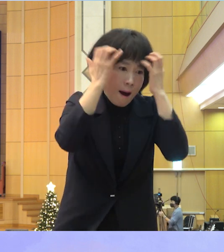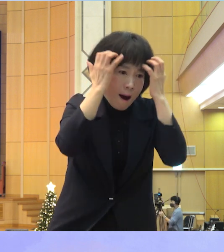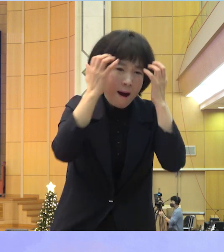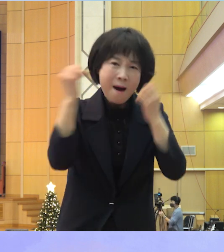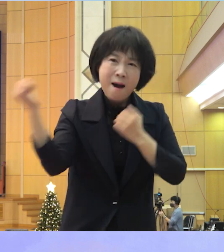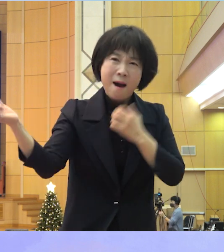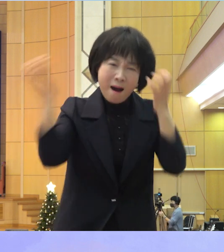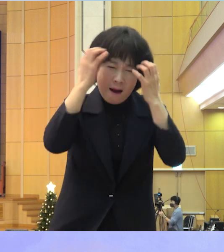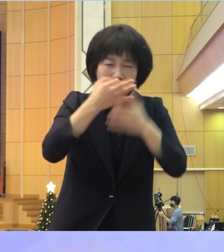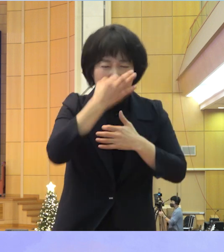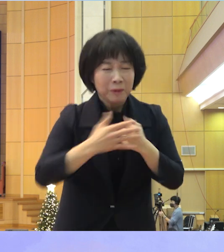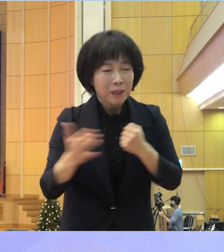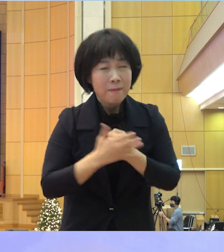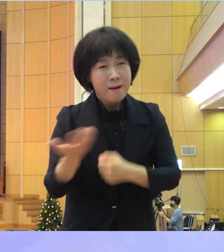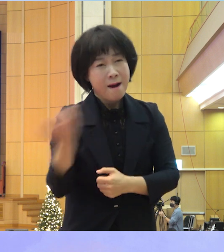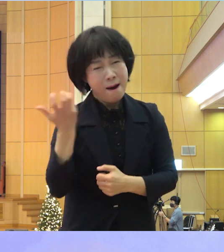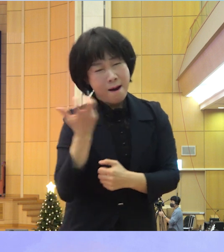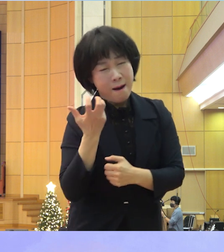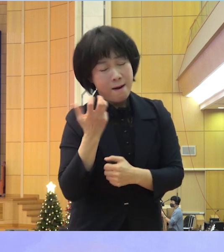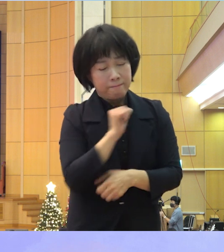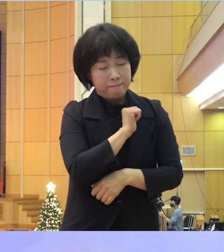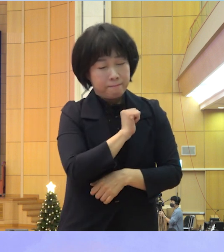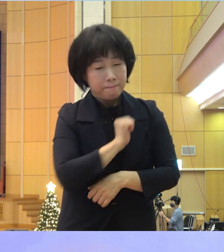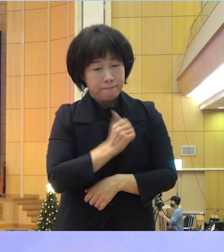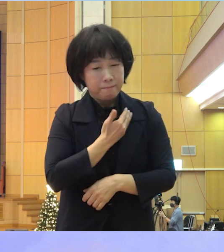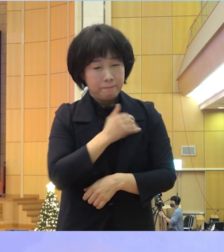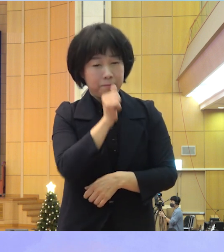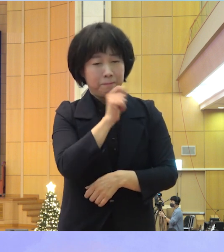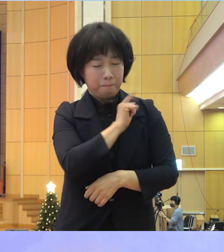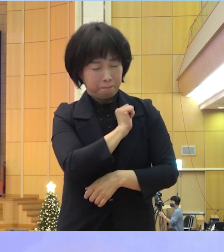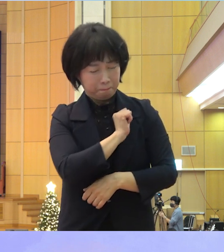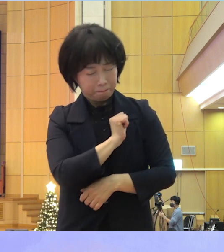절망하고 고통과 아픔에서